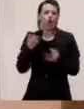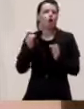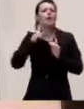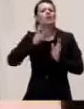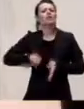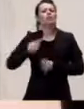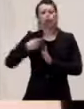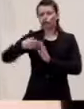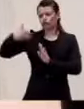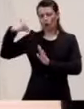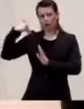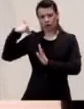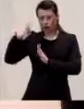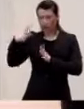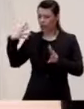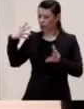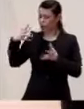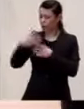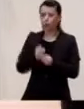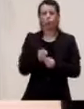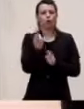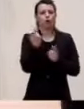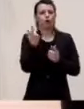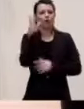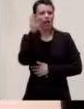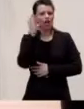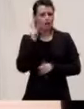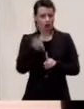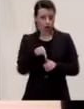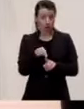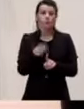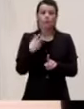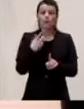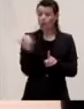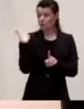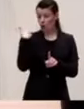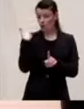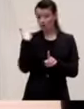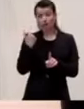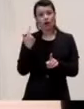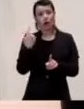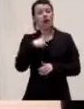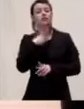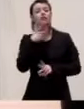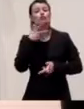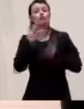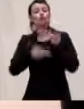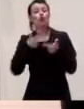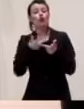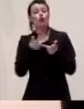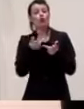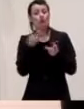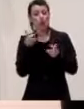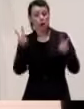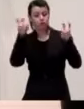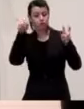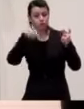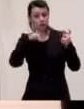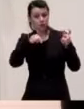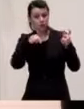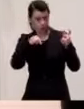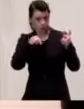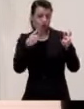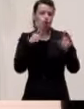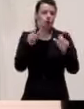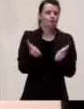precedenti. In particolare questo passaggio che citava adesso l'assessore, cioè quello di dare un